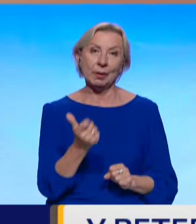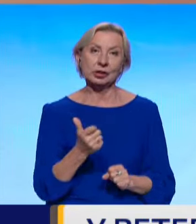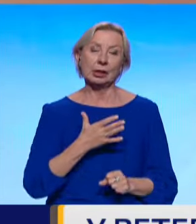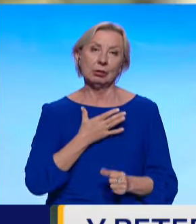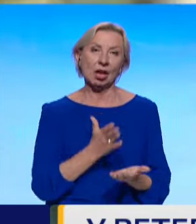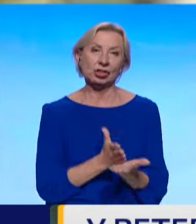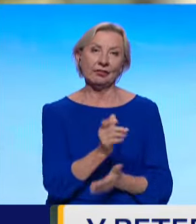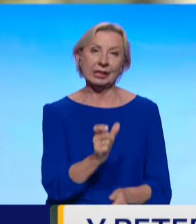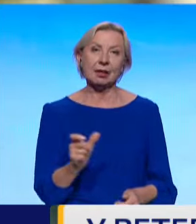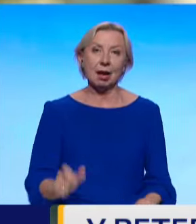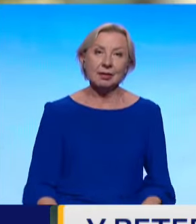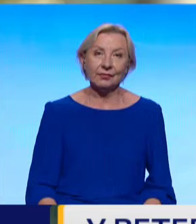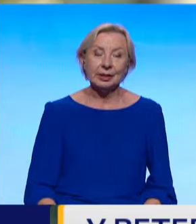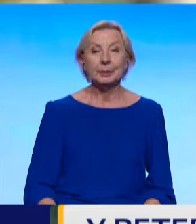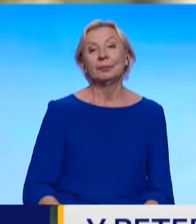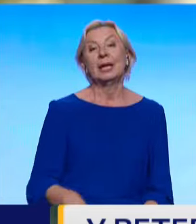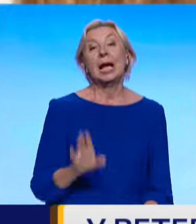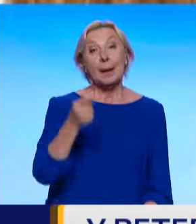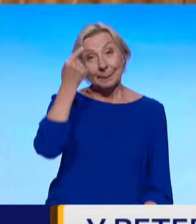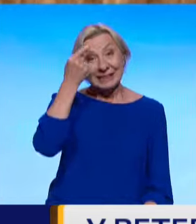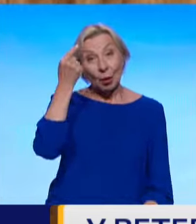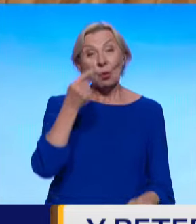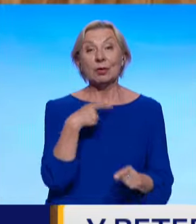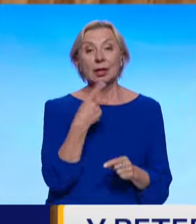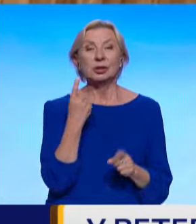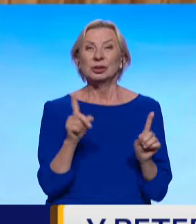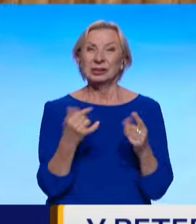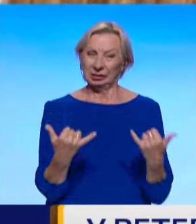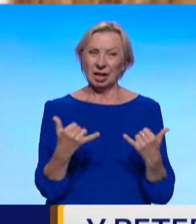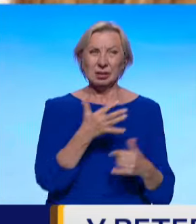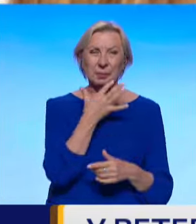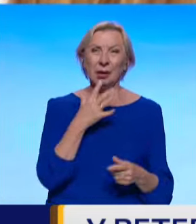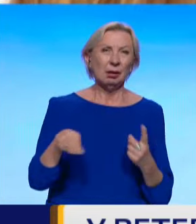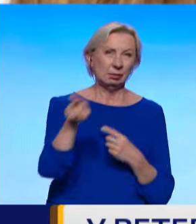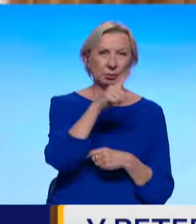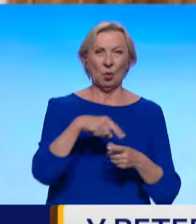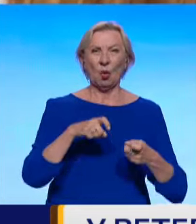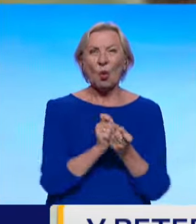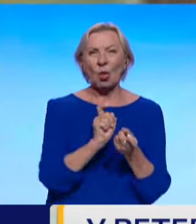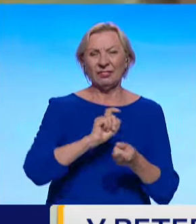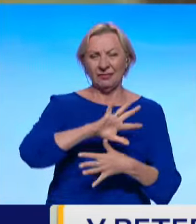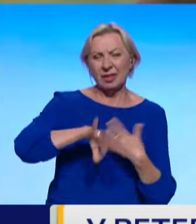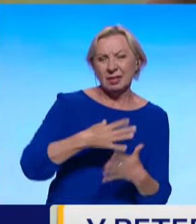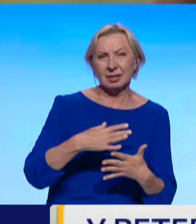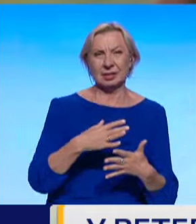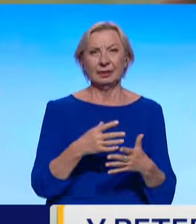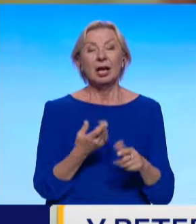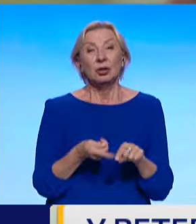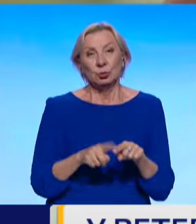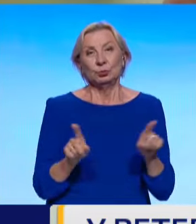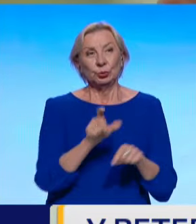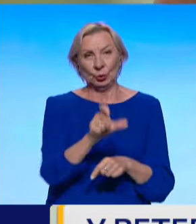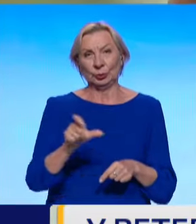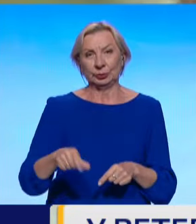наших ветеранів. Зі свого боку психологи нарікають, чимало конфліктів нині спалахує саме через напругу, в якій українці